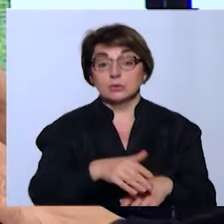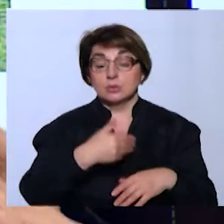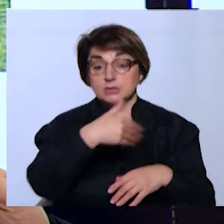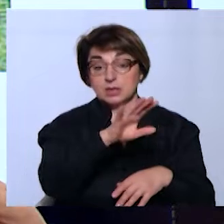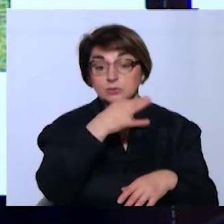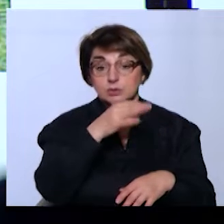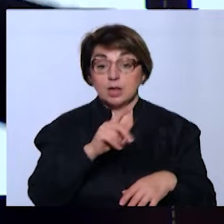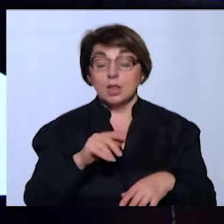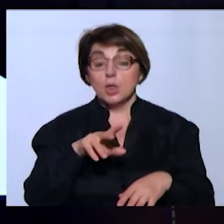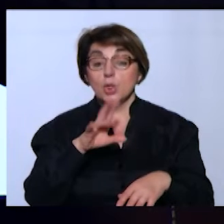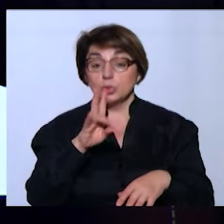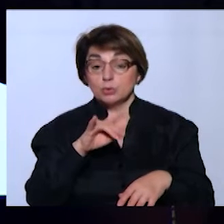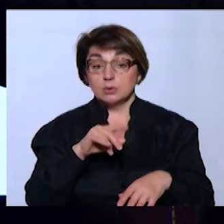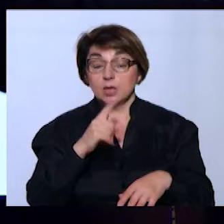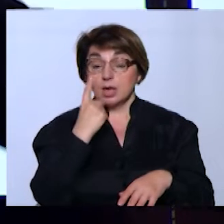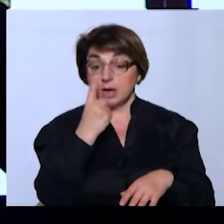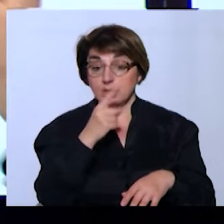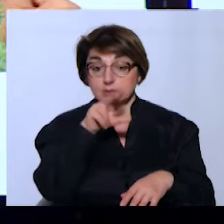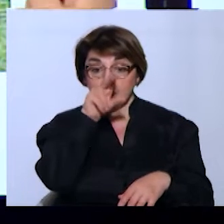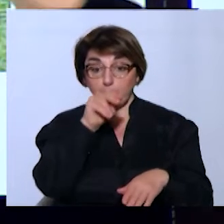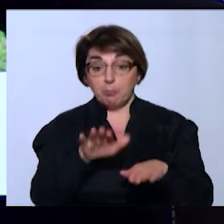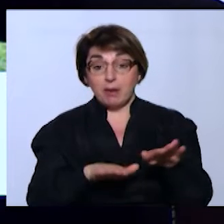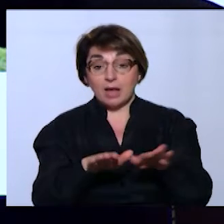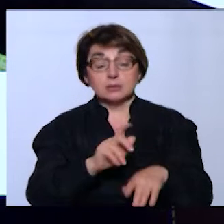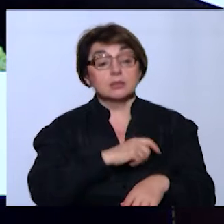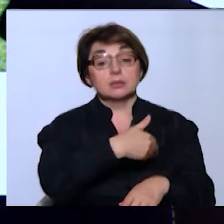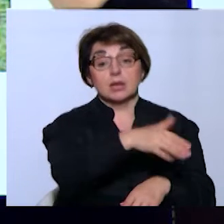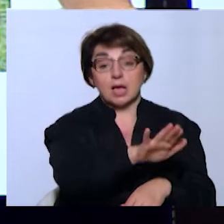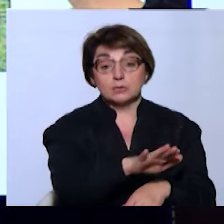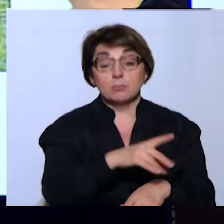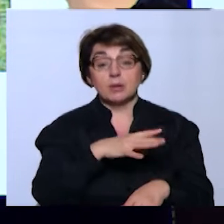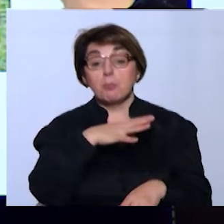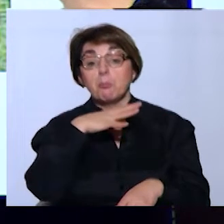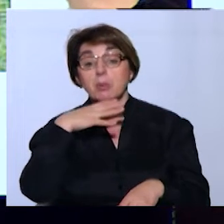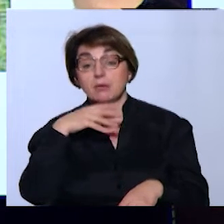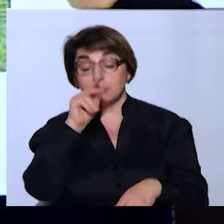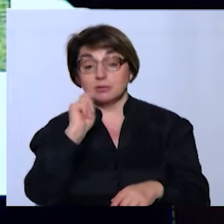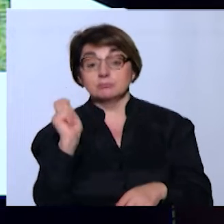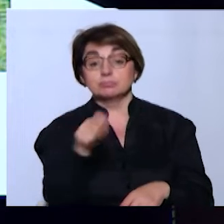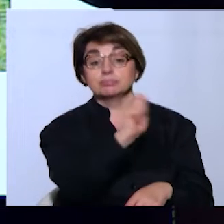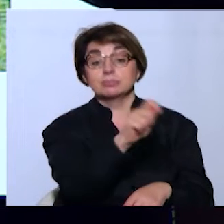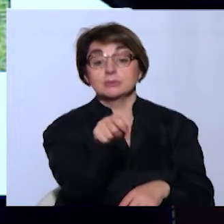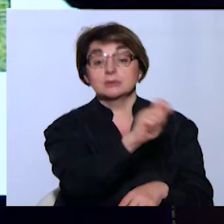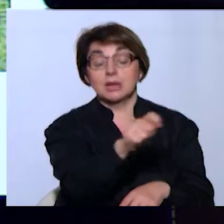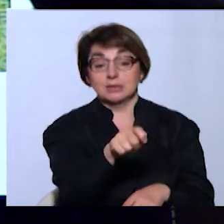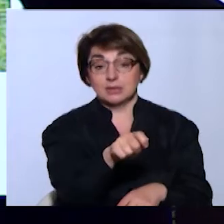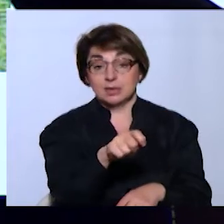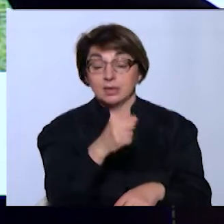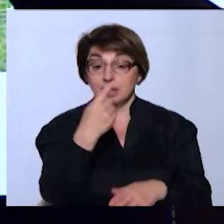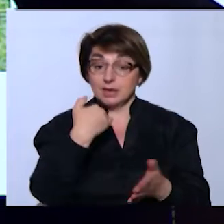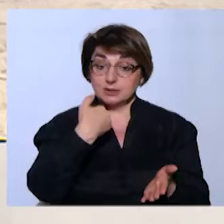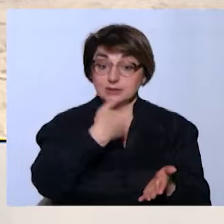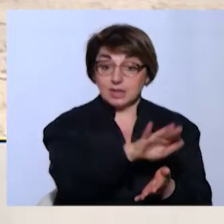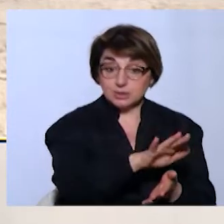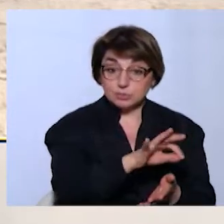წადი, ასე უთხრა. ერთი ბატი გააგდო, მაგრამ ბატები გარეკა. გააგდო,